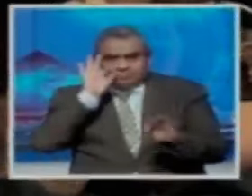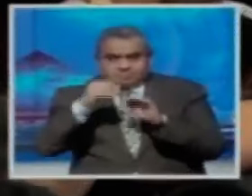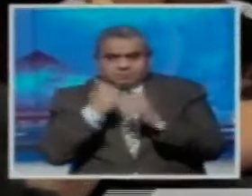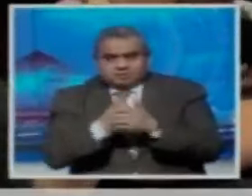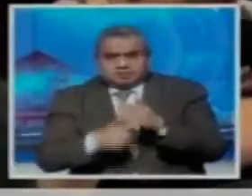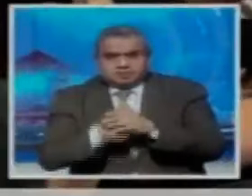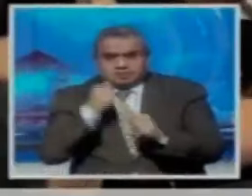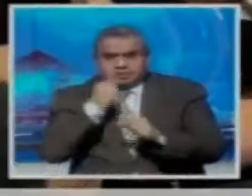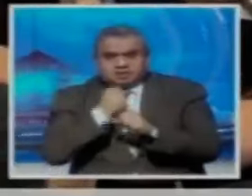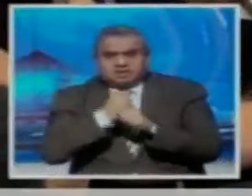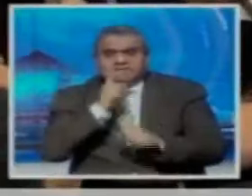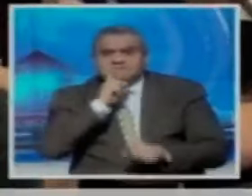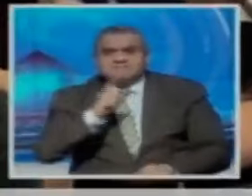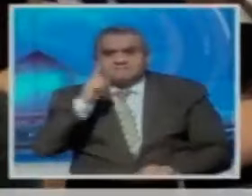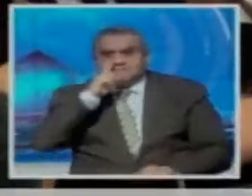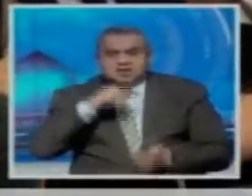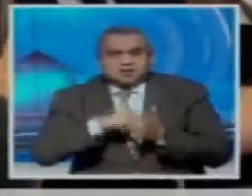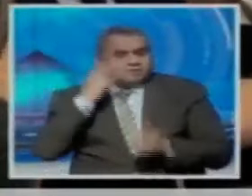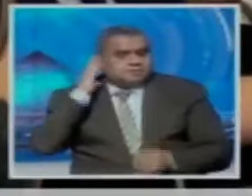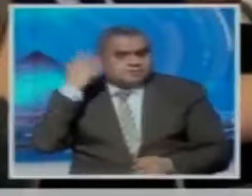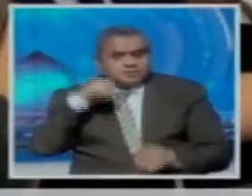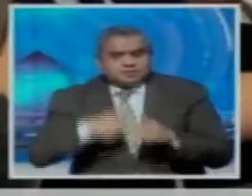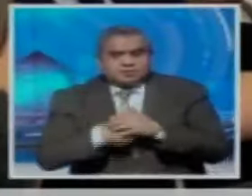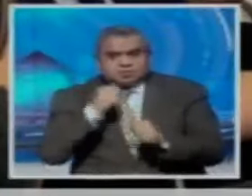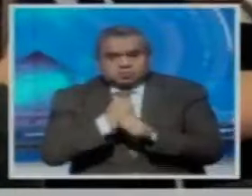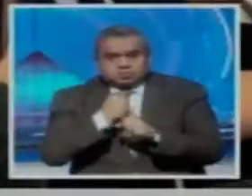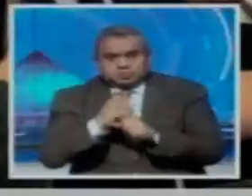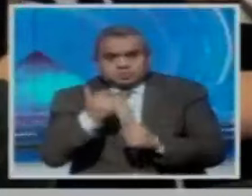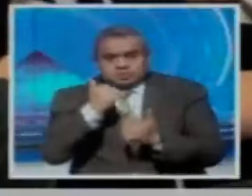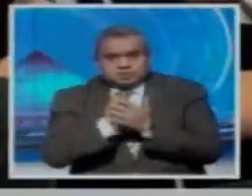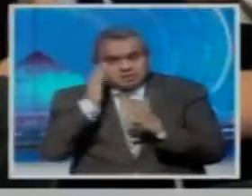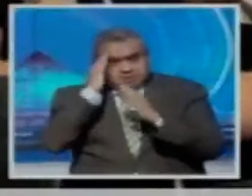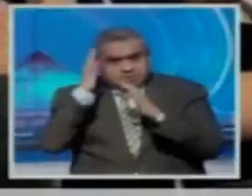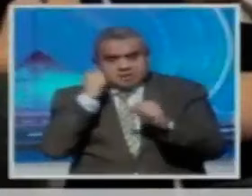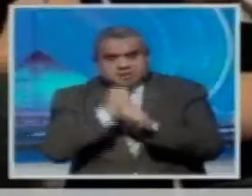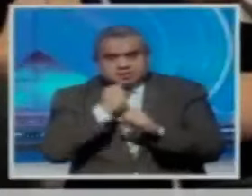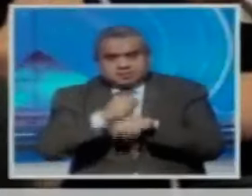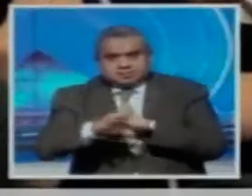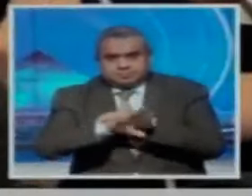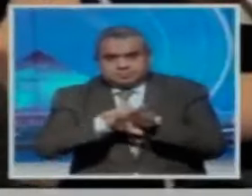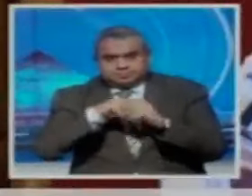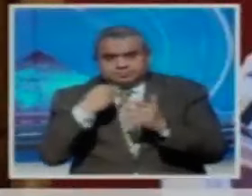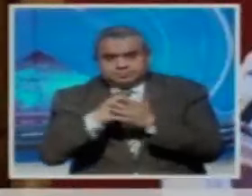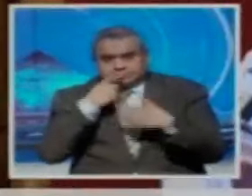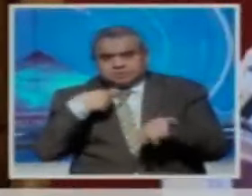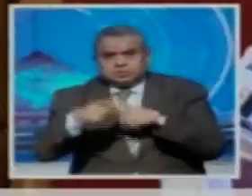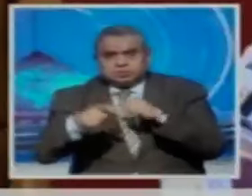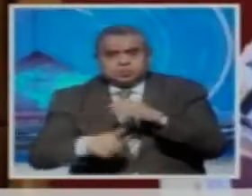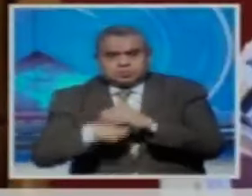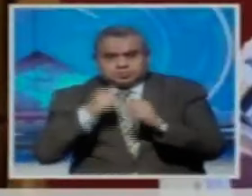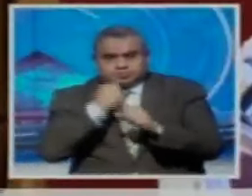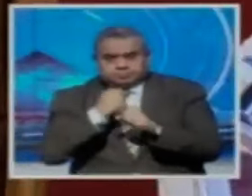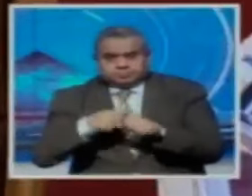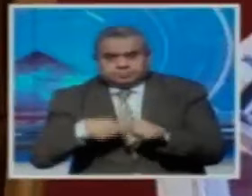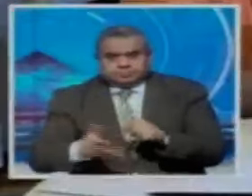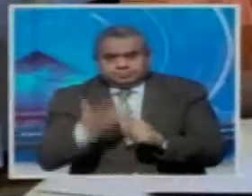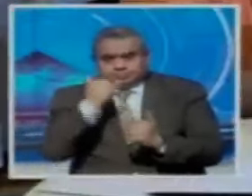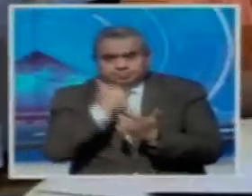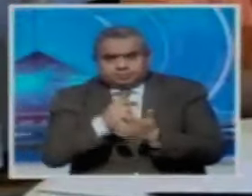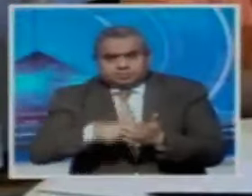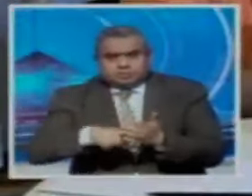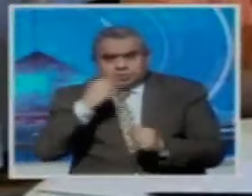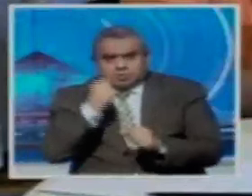اللجان الفنية سواء الجزء القانوني أو الجزء العلمي في الميتيرولوجي، والنهاردة هو النهائي